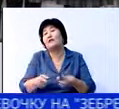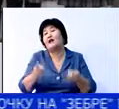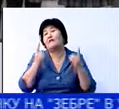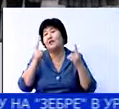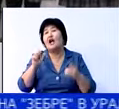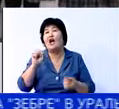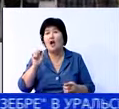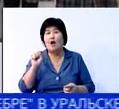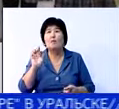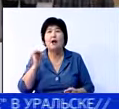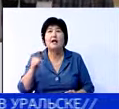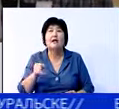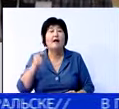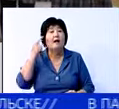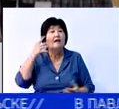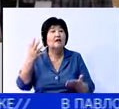Абая.